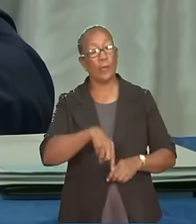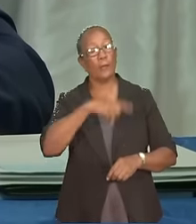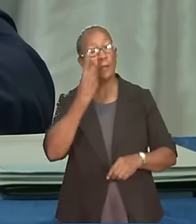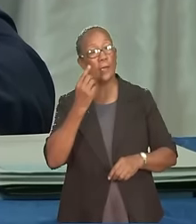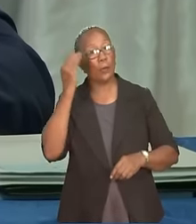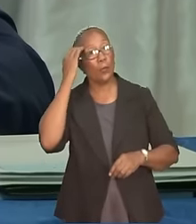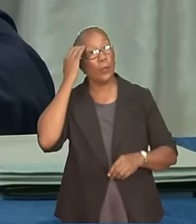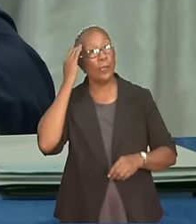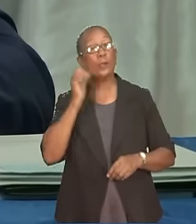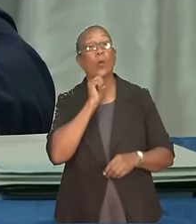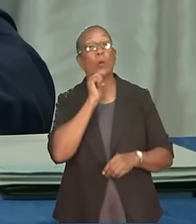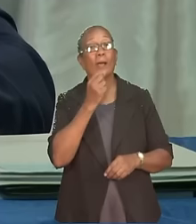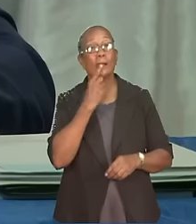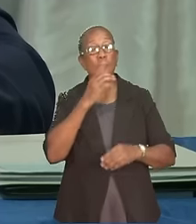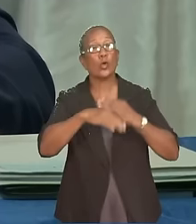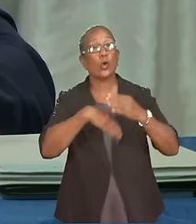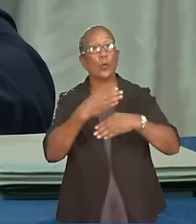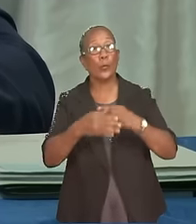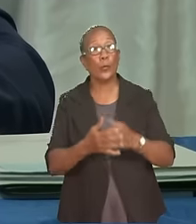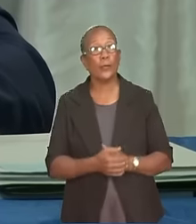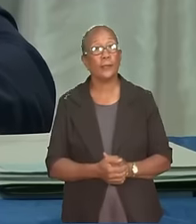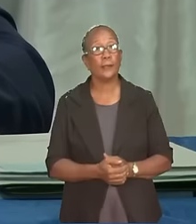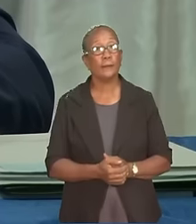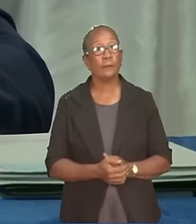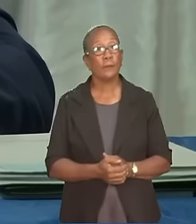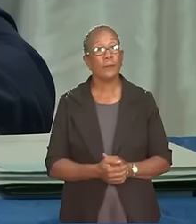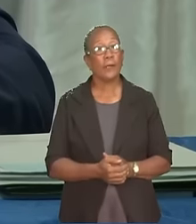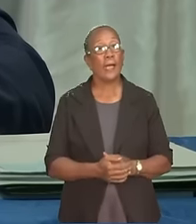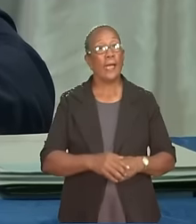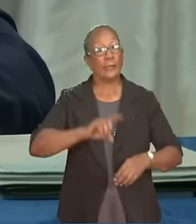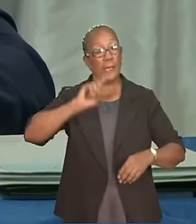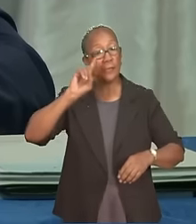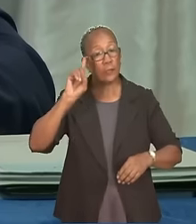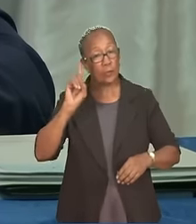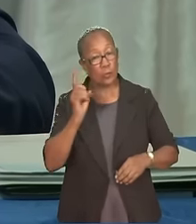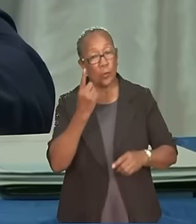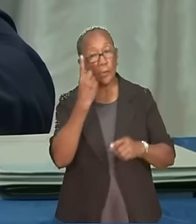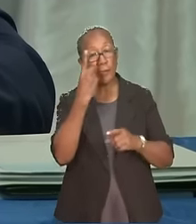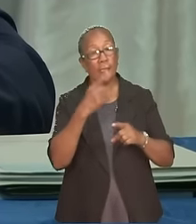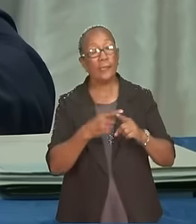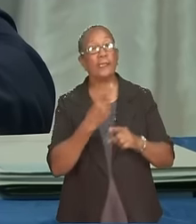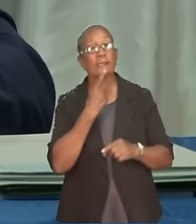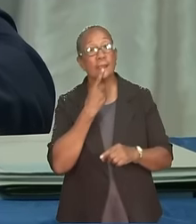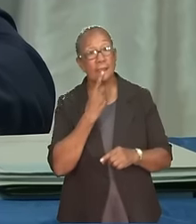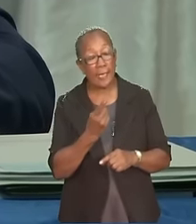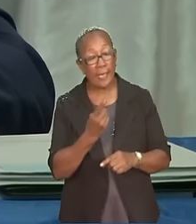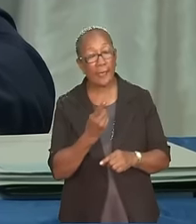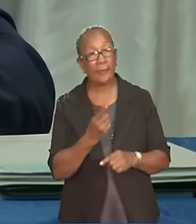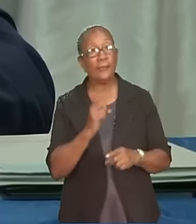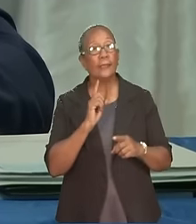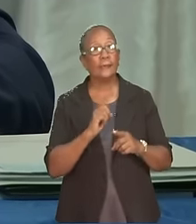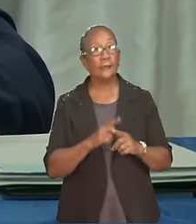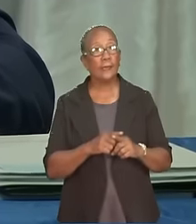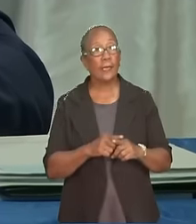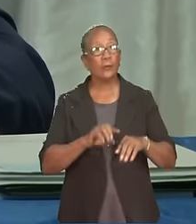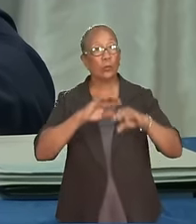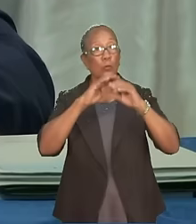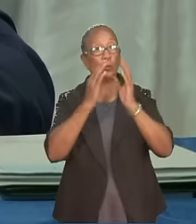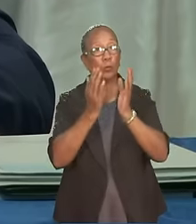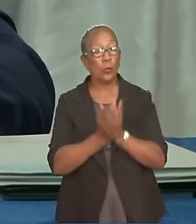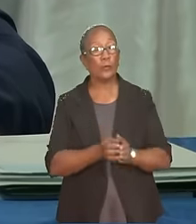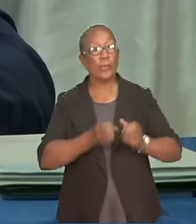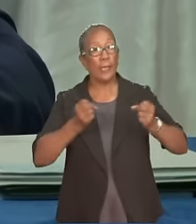is. En daarbij is nogmaals bevestigd dat Total Energy zich